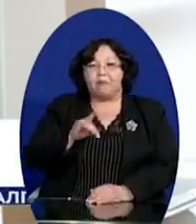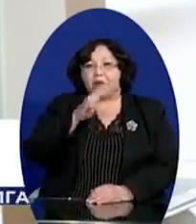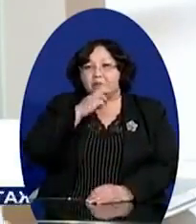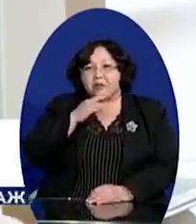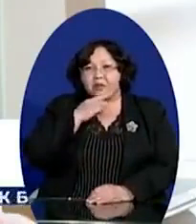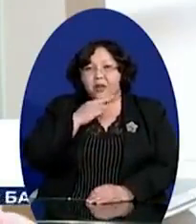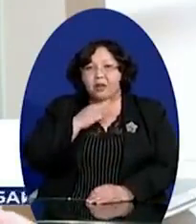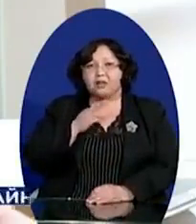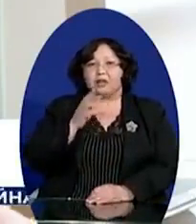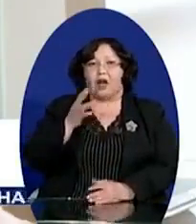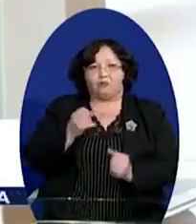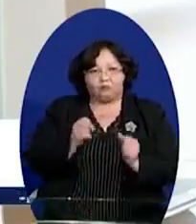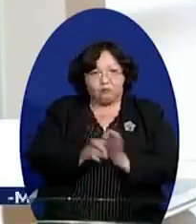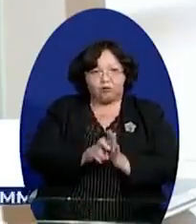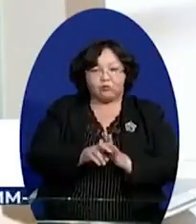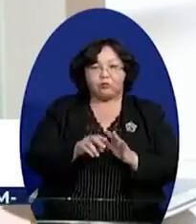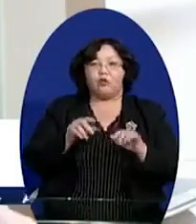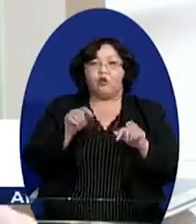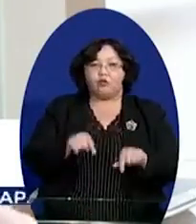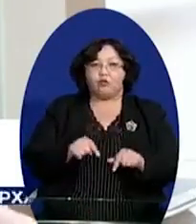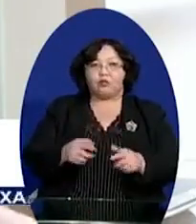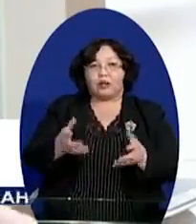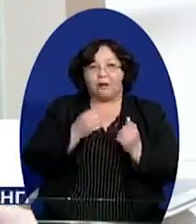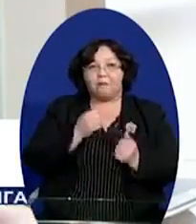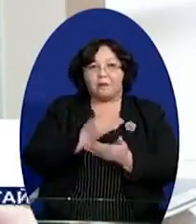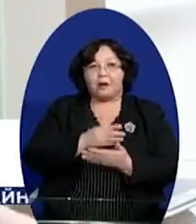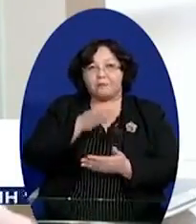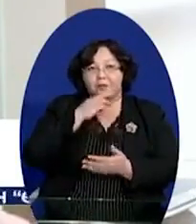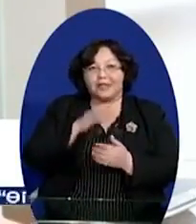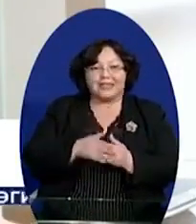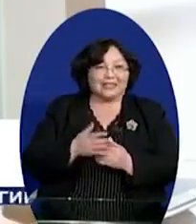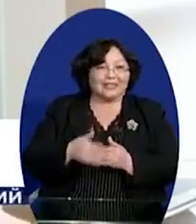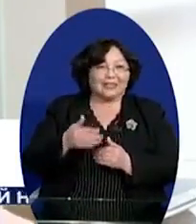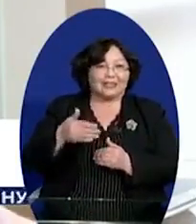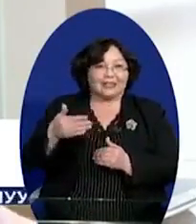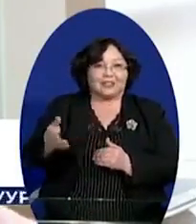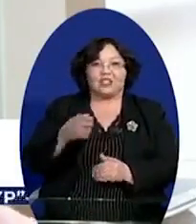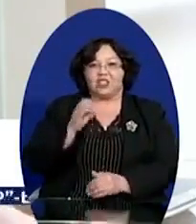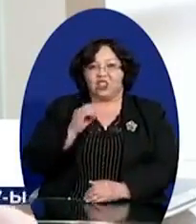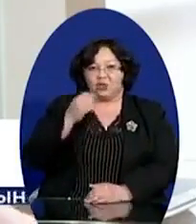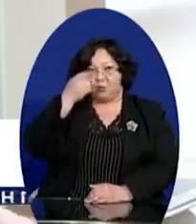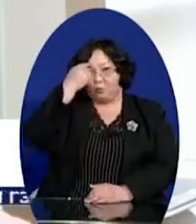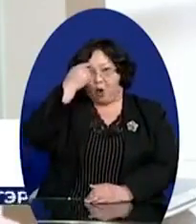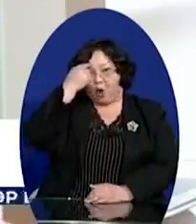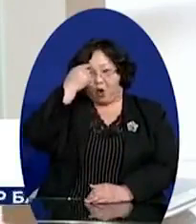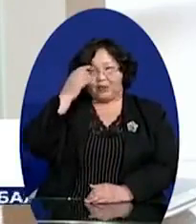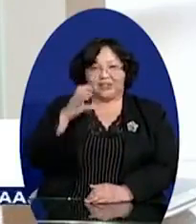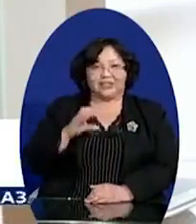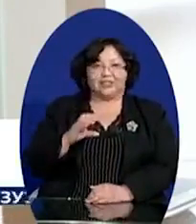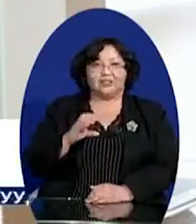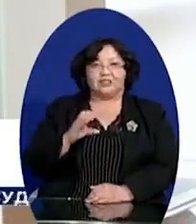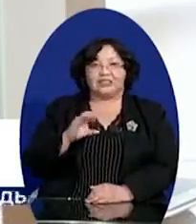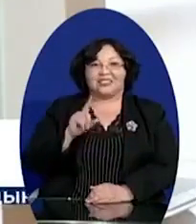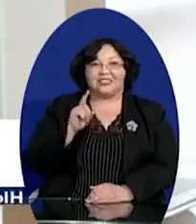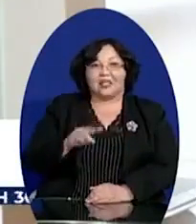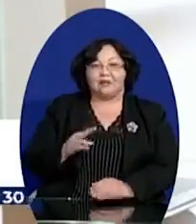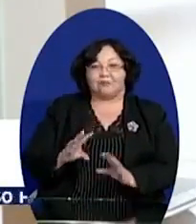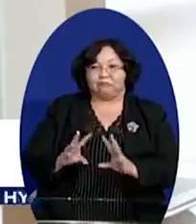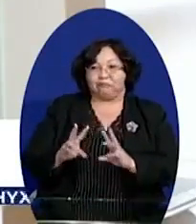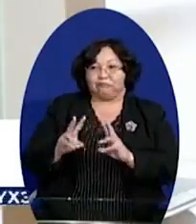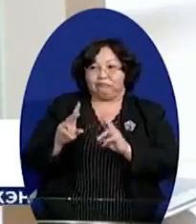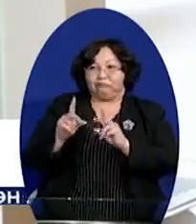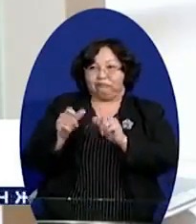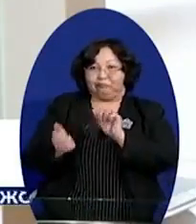мэдээллүүдийг авч болох уу. Өнөөдөр авч болж байгаа мэдээллүүдээр нэмээд цаашд энэ одоо ийм Монголиа систем улам төгөлдөрших явцтай